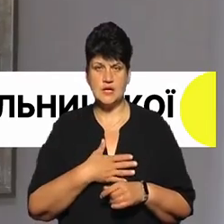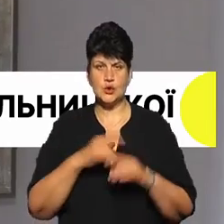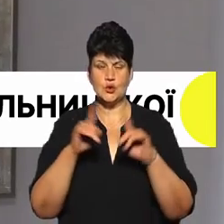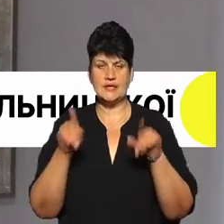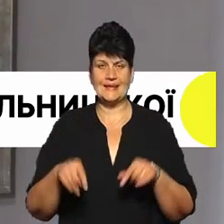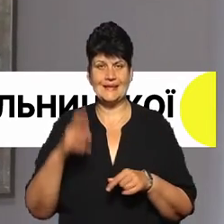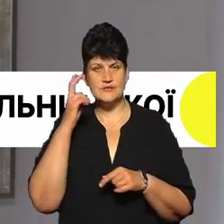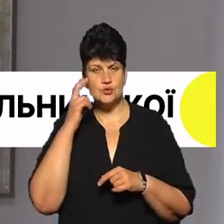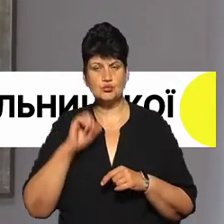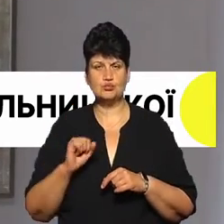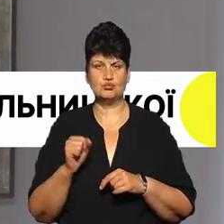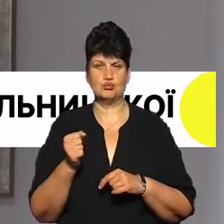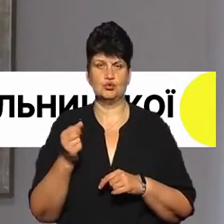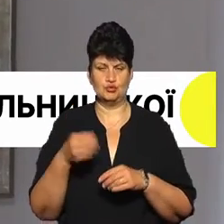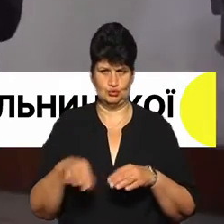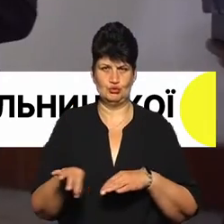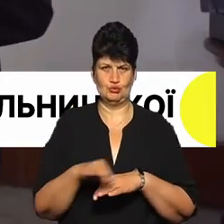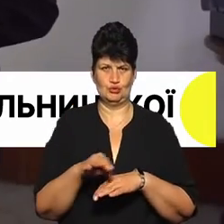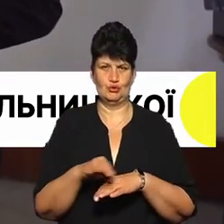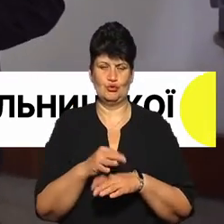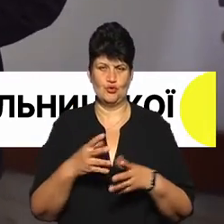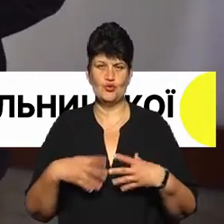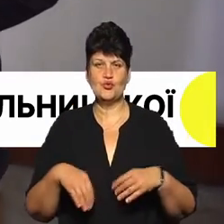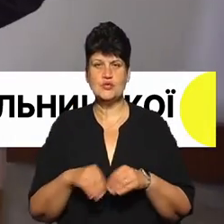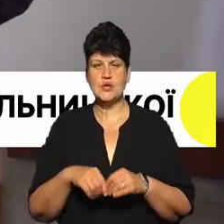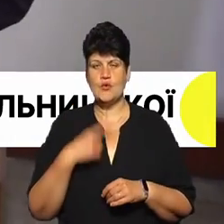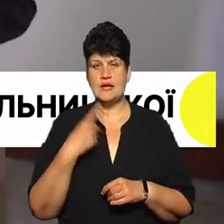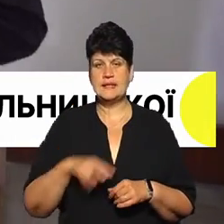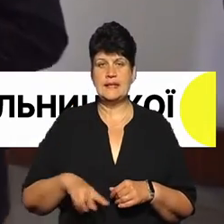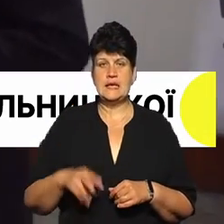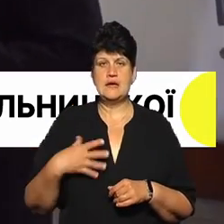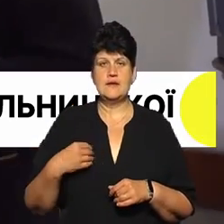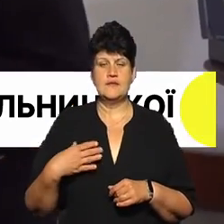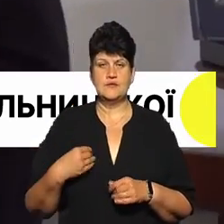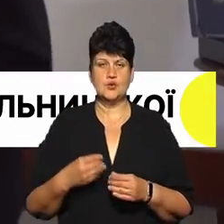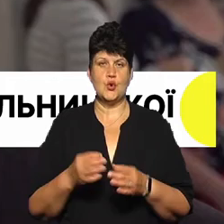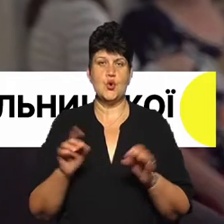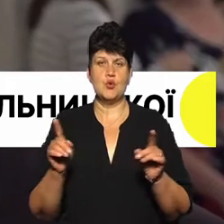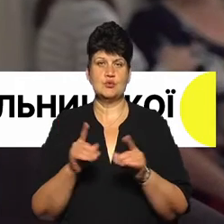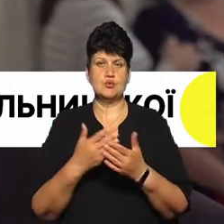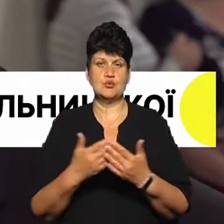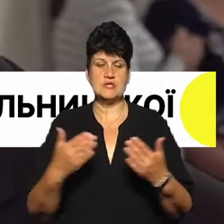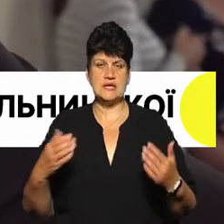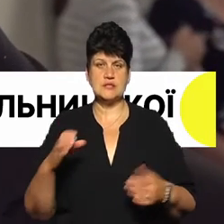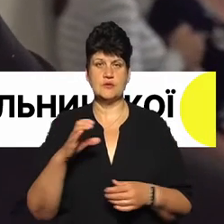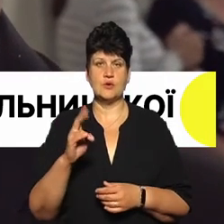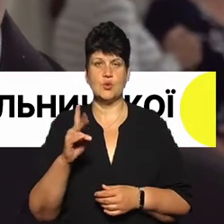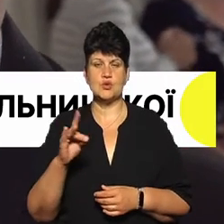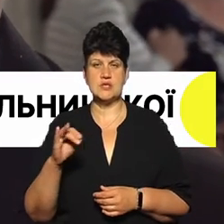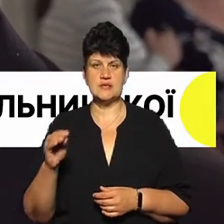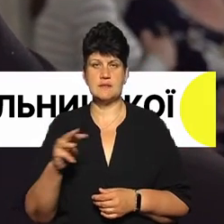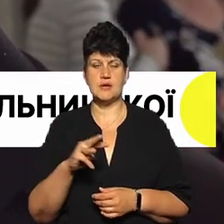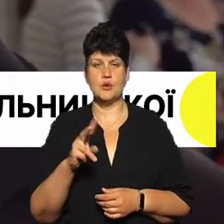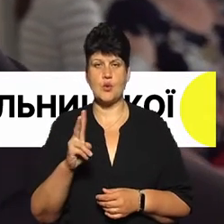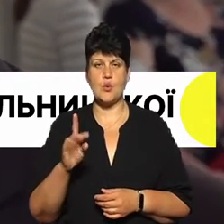подружжя Юрія Юрова та Нінель Бабієнко, розповів директор Львівського меморіально-музичного музею Соломії Крушельницької Михайло Кобрин. Каже, його